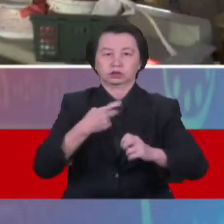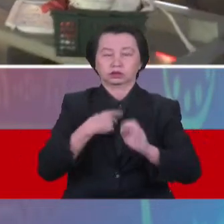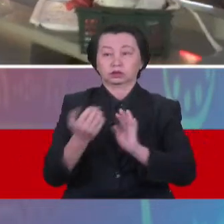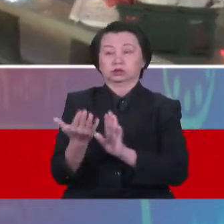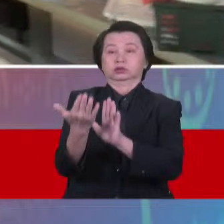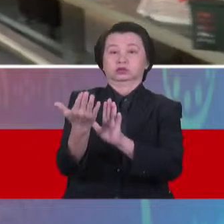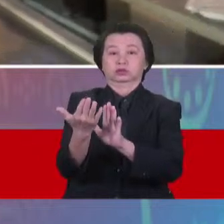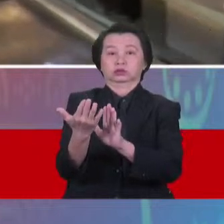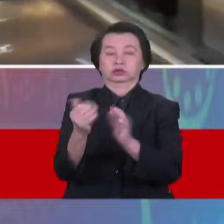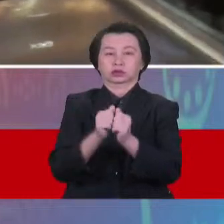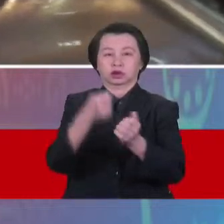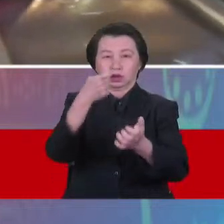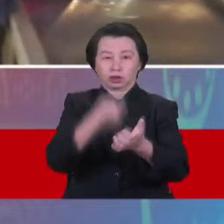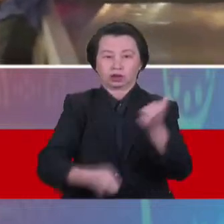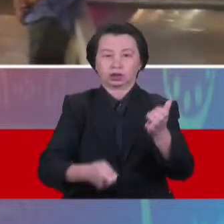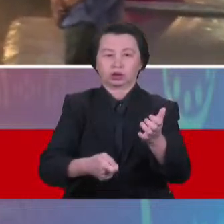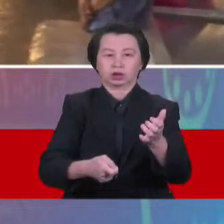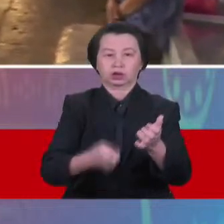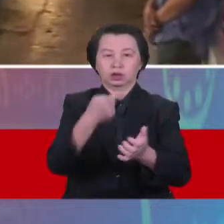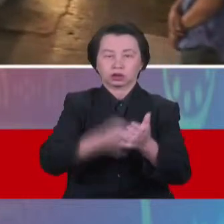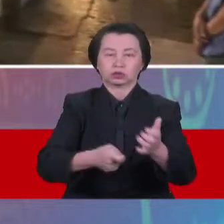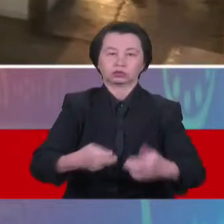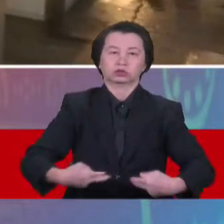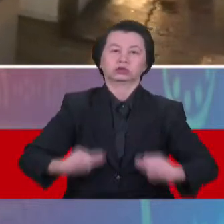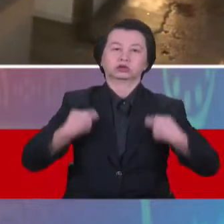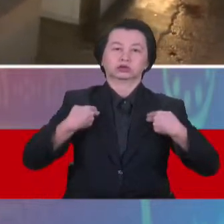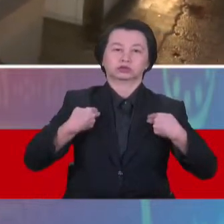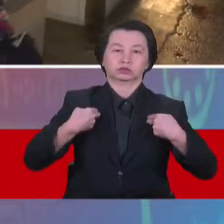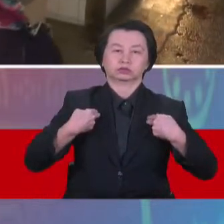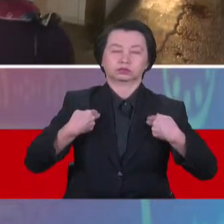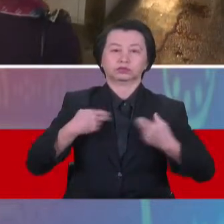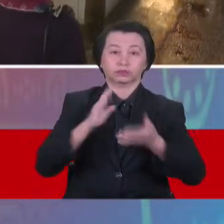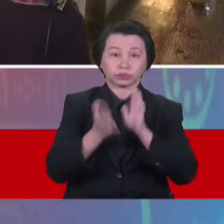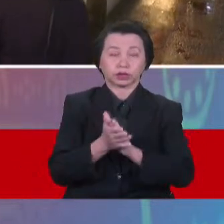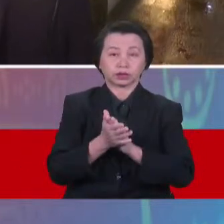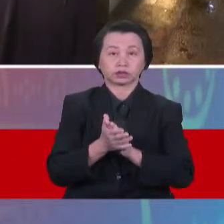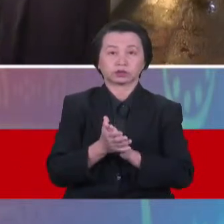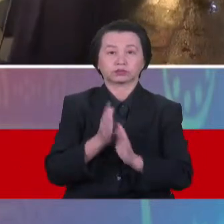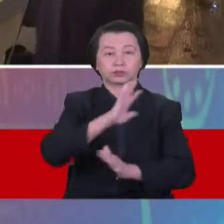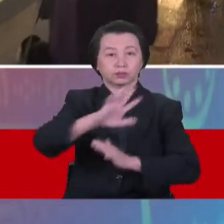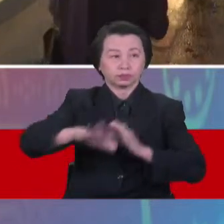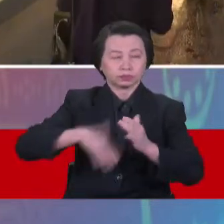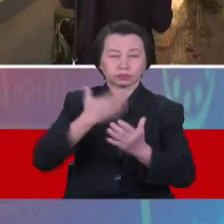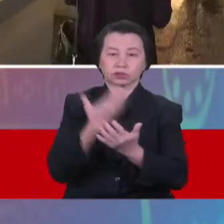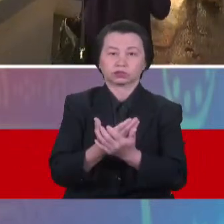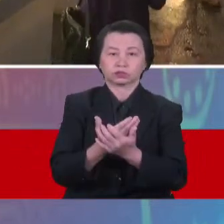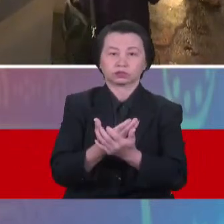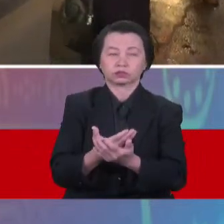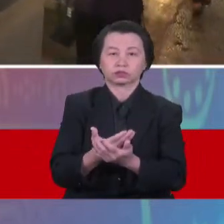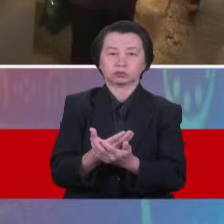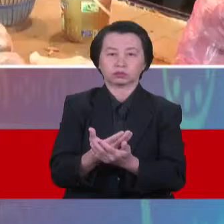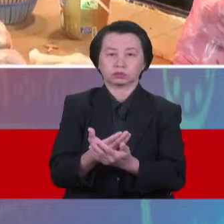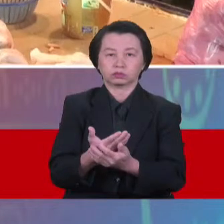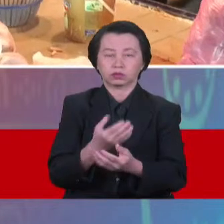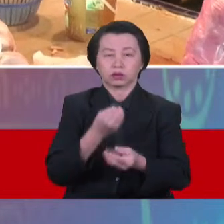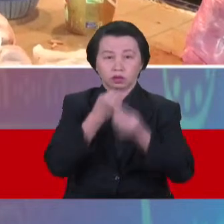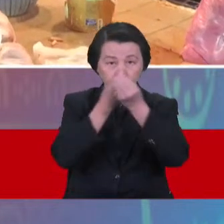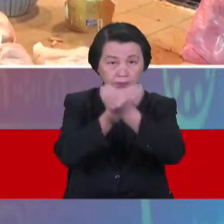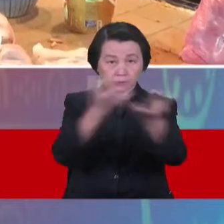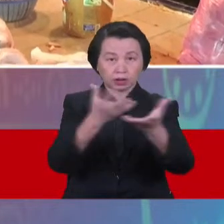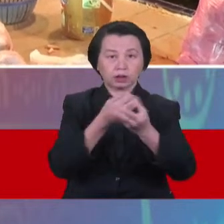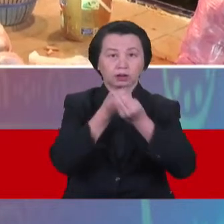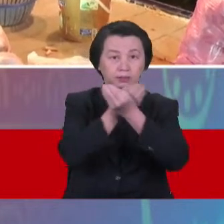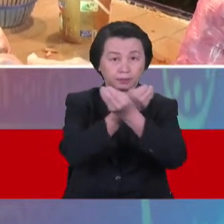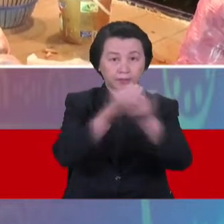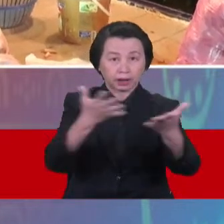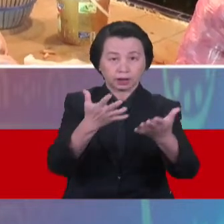depani dengan harga kos kos sara hidup. Jadi kesemua maklumat-maklumat yang lain,